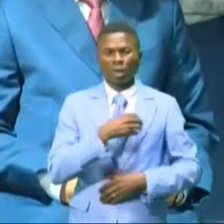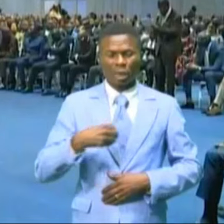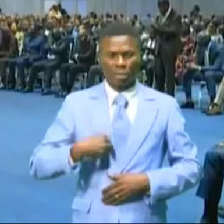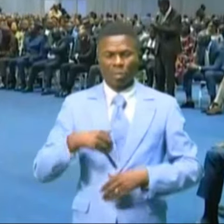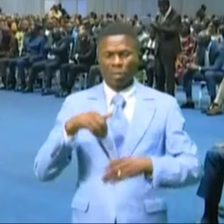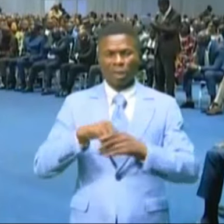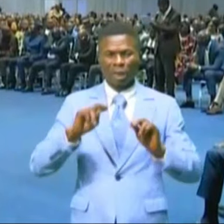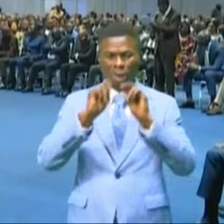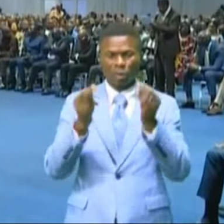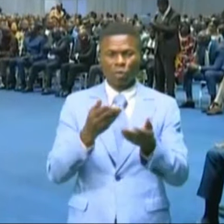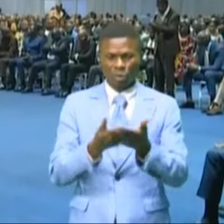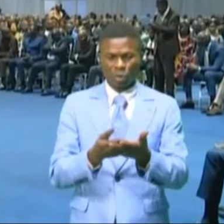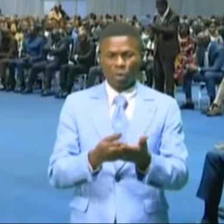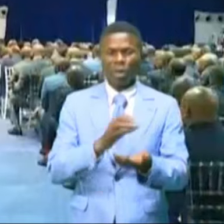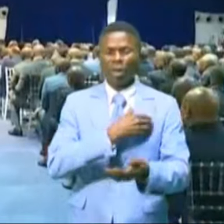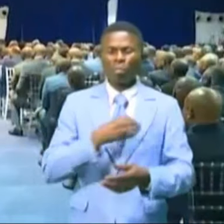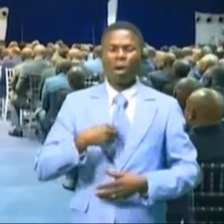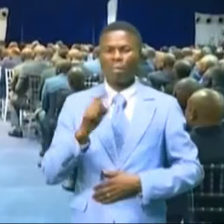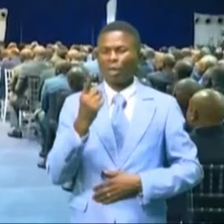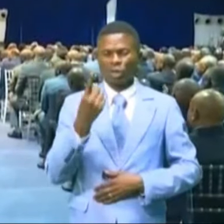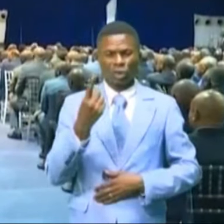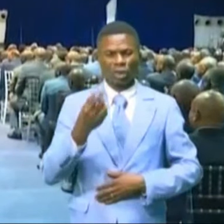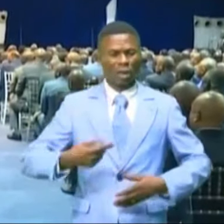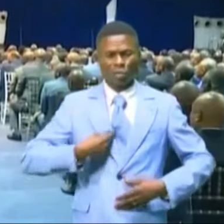femmes, il n'y en avait qu'une.